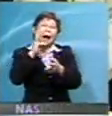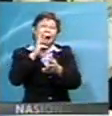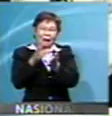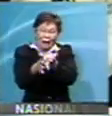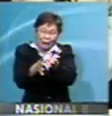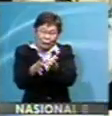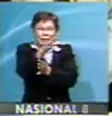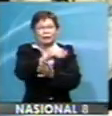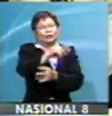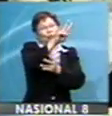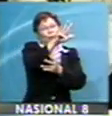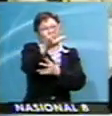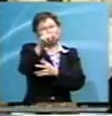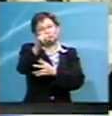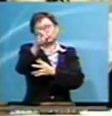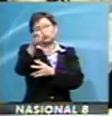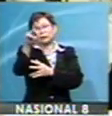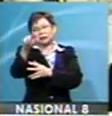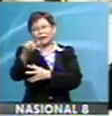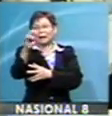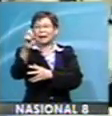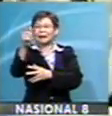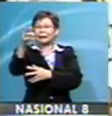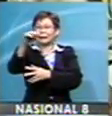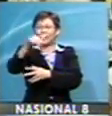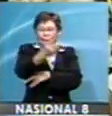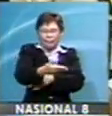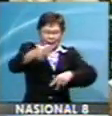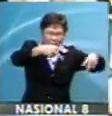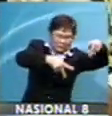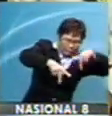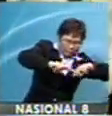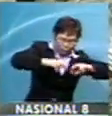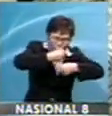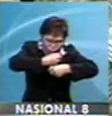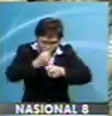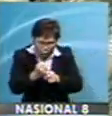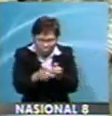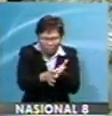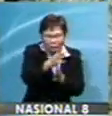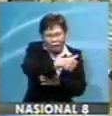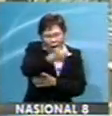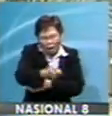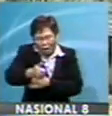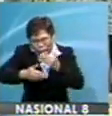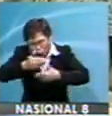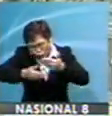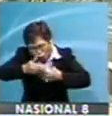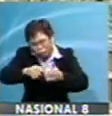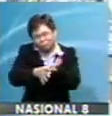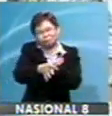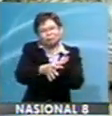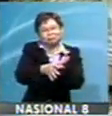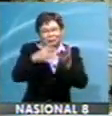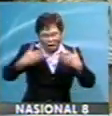heroin 23.7 kg kafein bahan kimia untuk menghasilkan dadah Serta peralatan memproses dadah